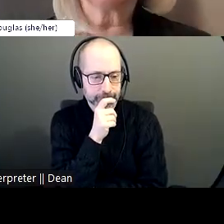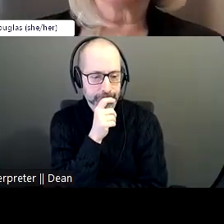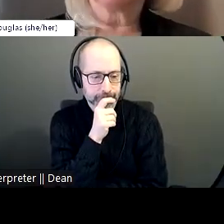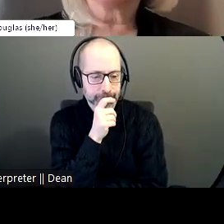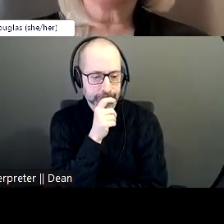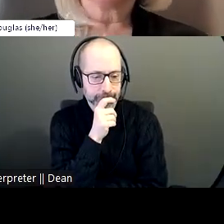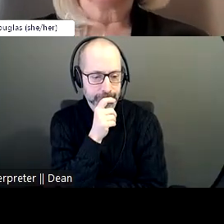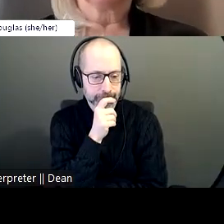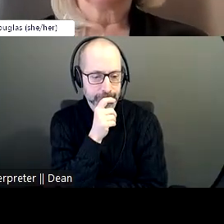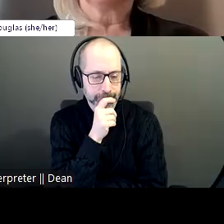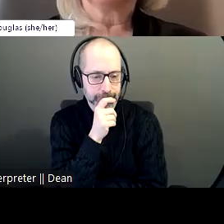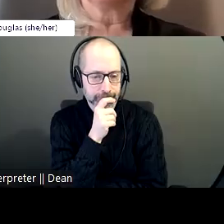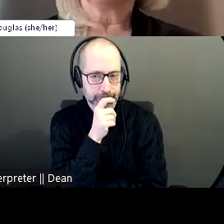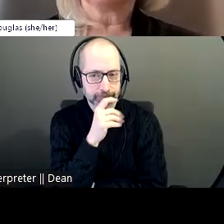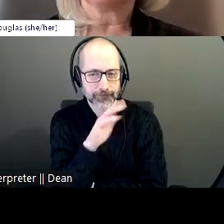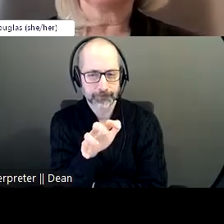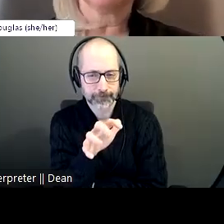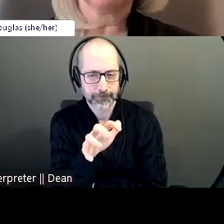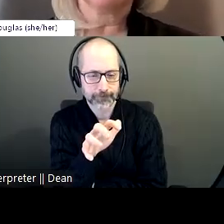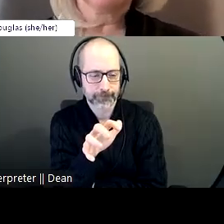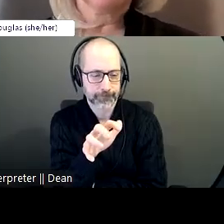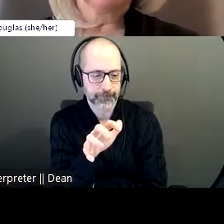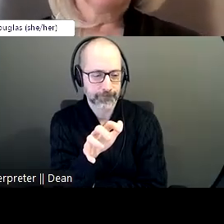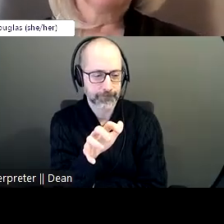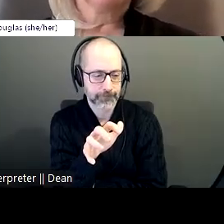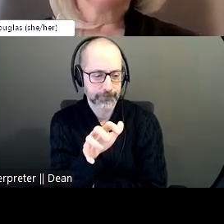My favorite spots Mes endroits préférés,